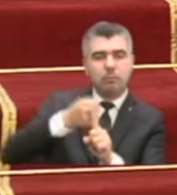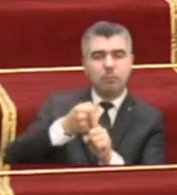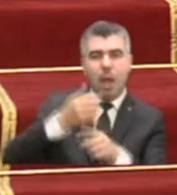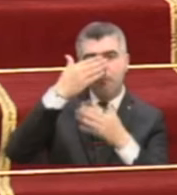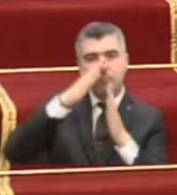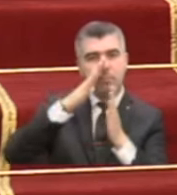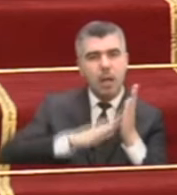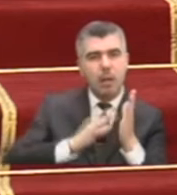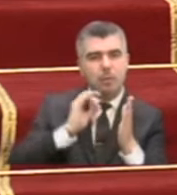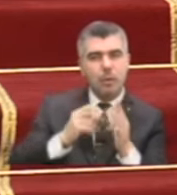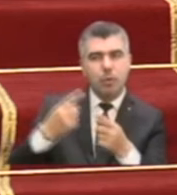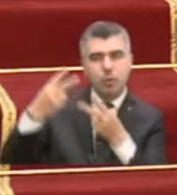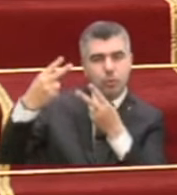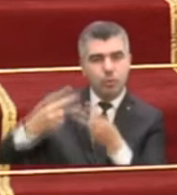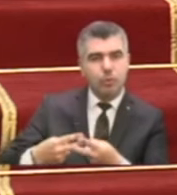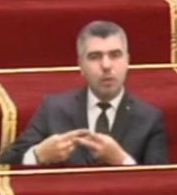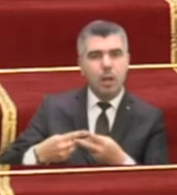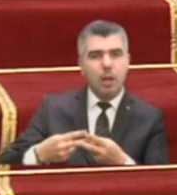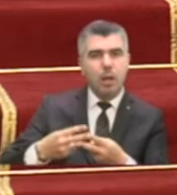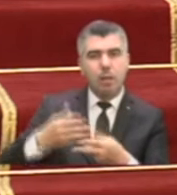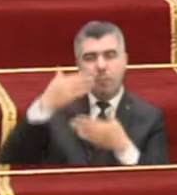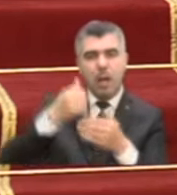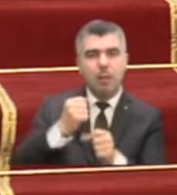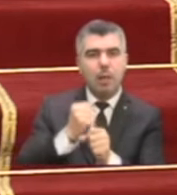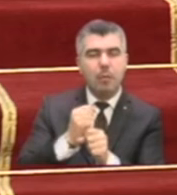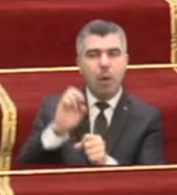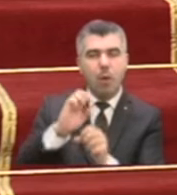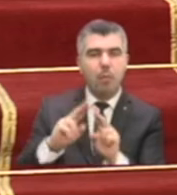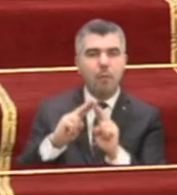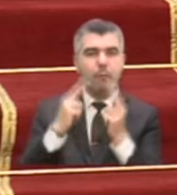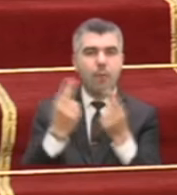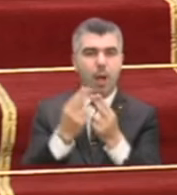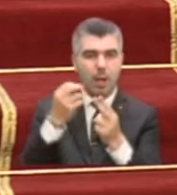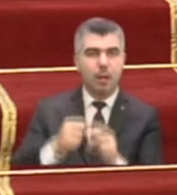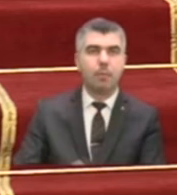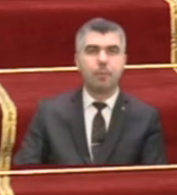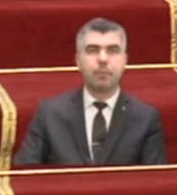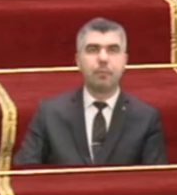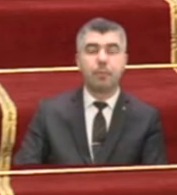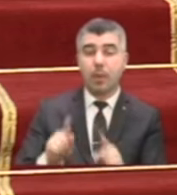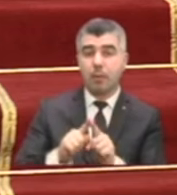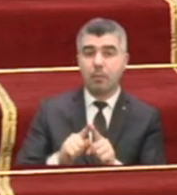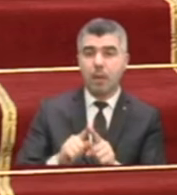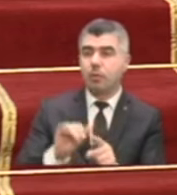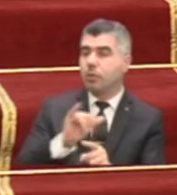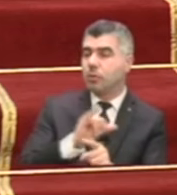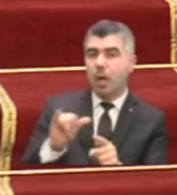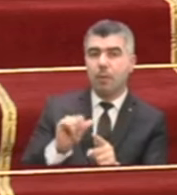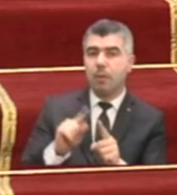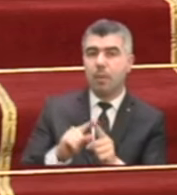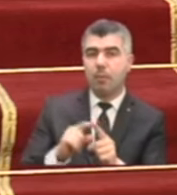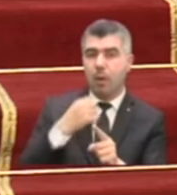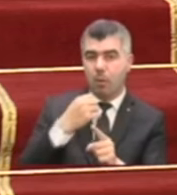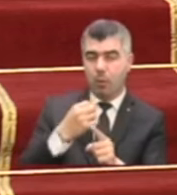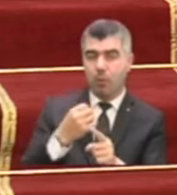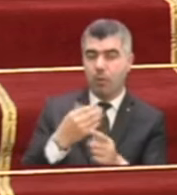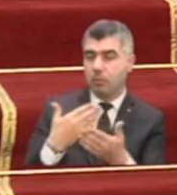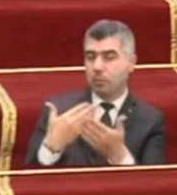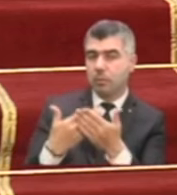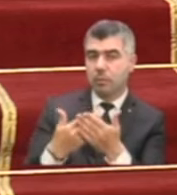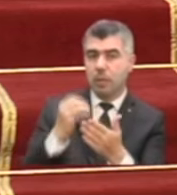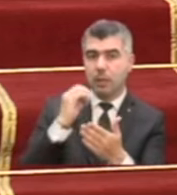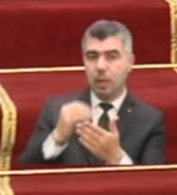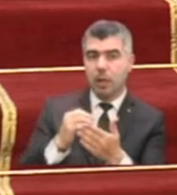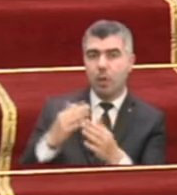ديالنا لربط الجاليه خصوصا الجيل الثاني والثالث ببلادهم، كما انه ما كيتوافقش مع التوجهات والتطلعات ديال